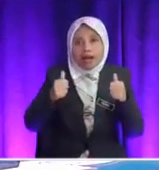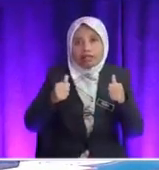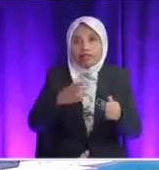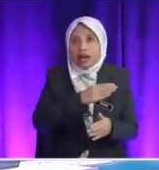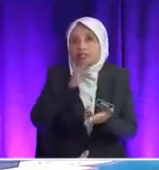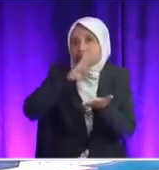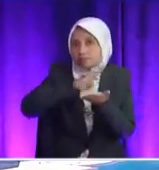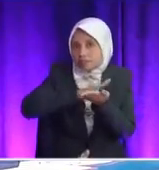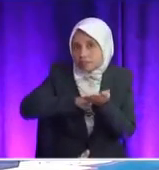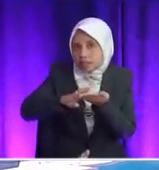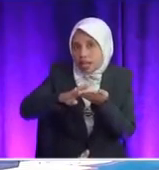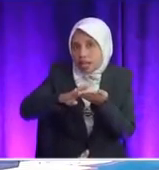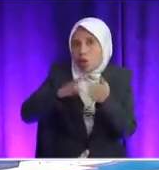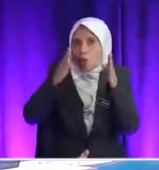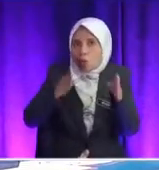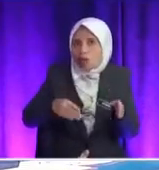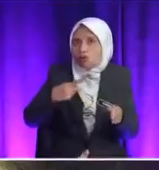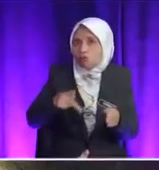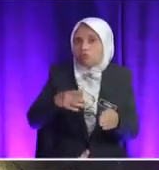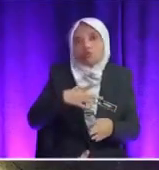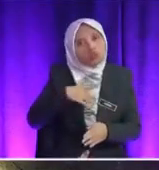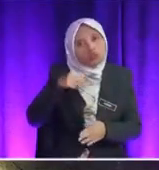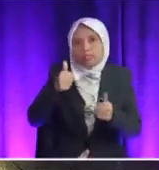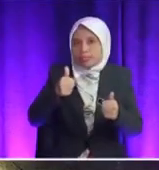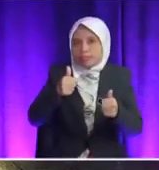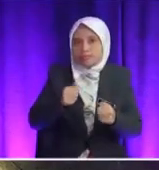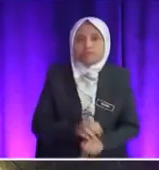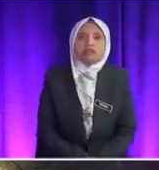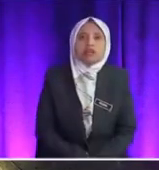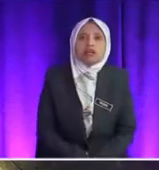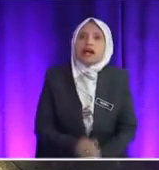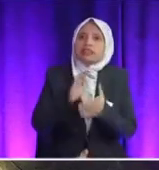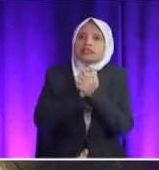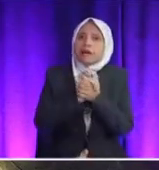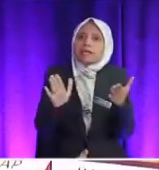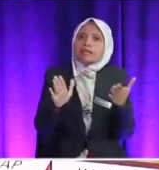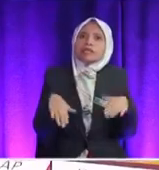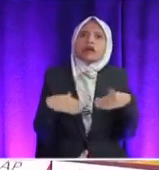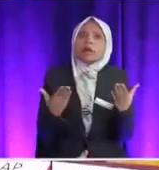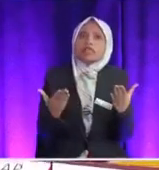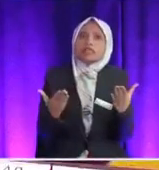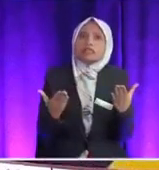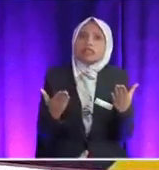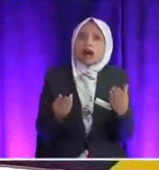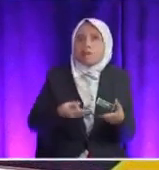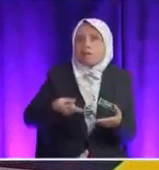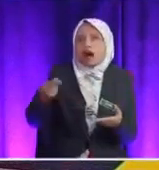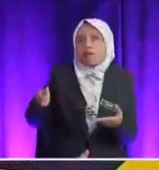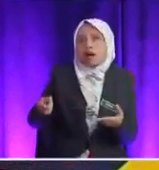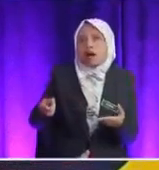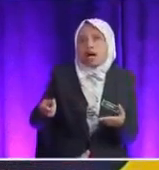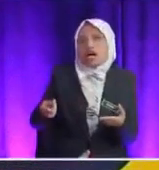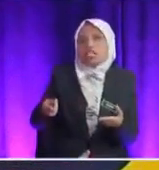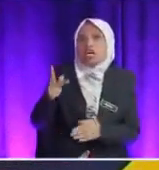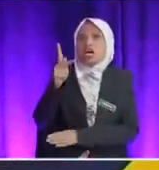bersih Society puas hatiku galau SPG selamat telah melibatkan bahan kimia bonsai